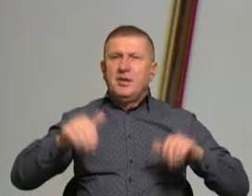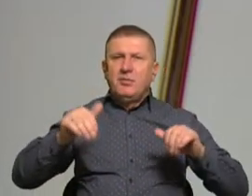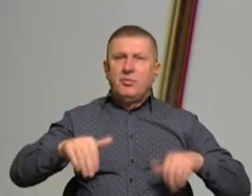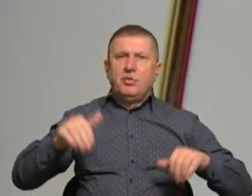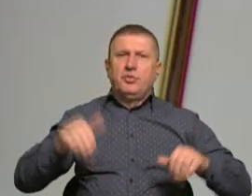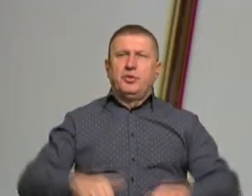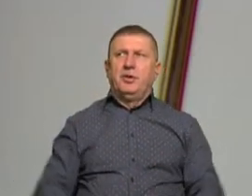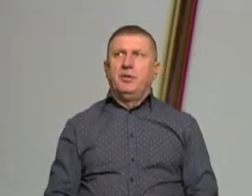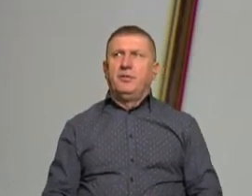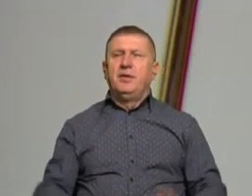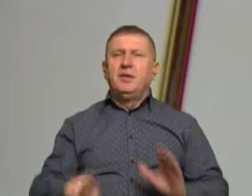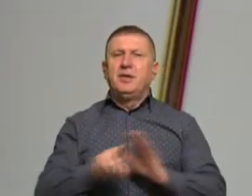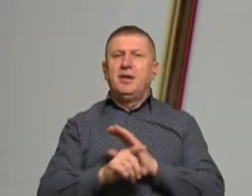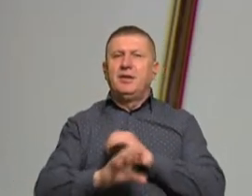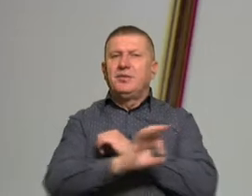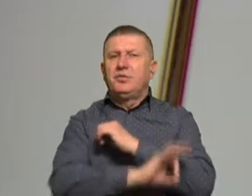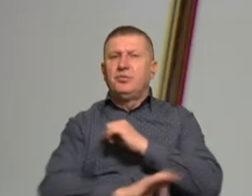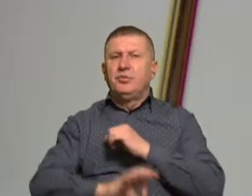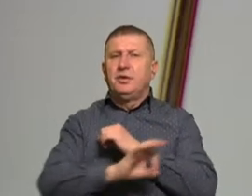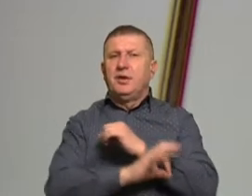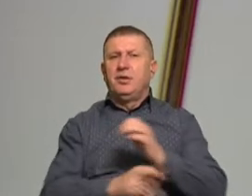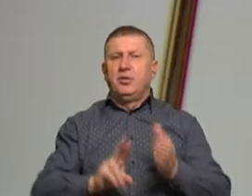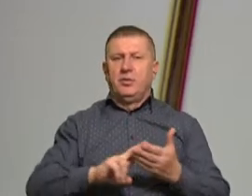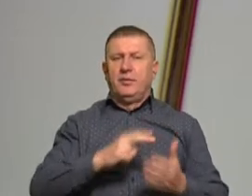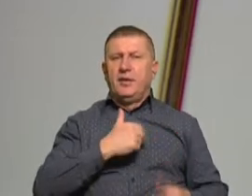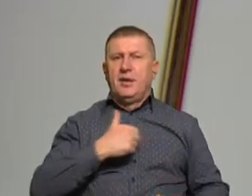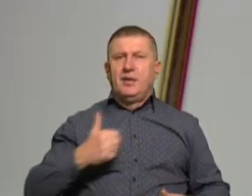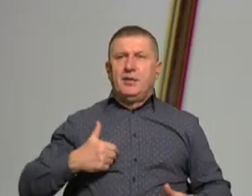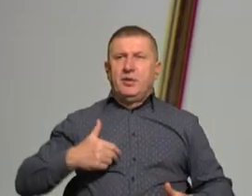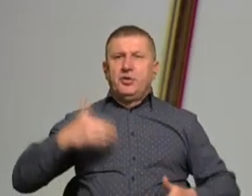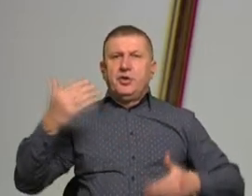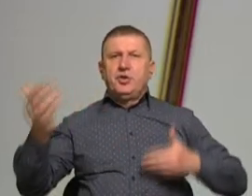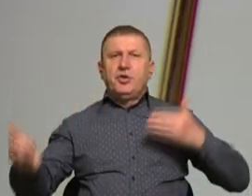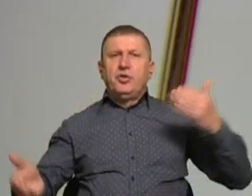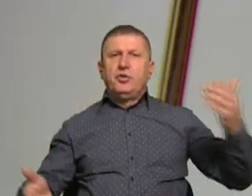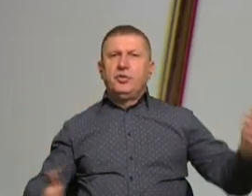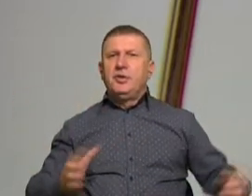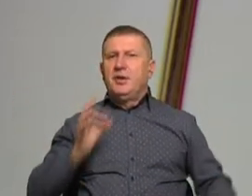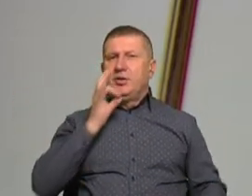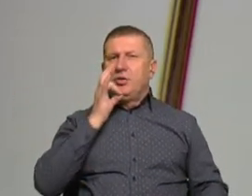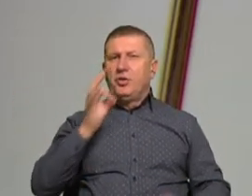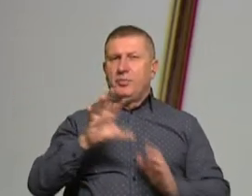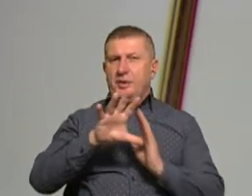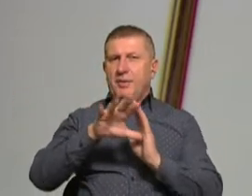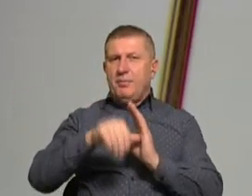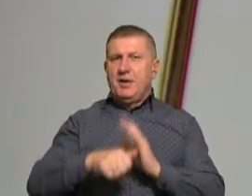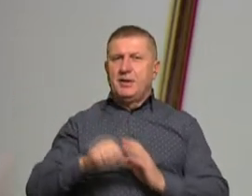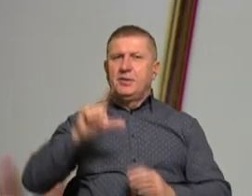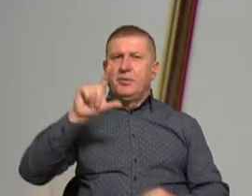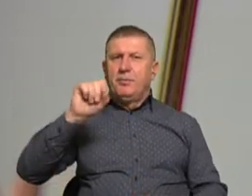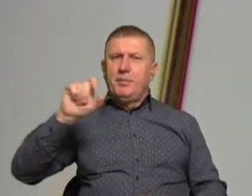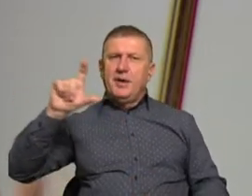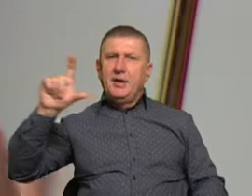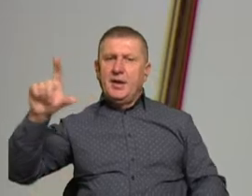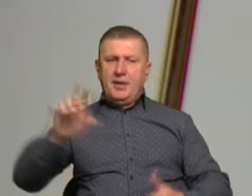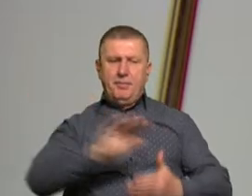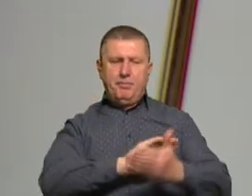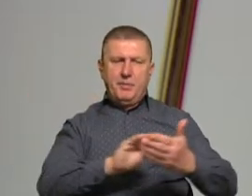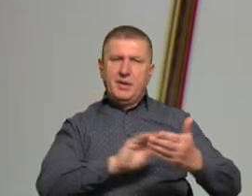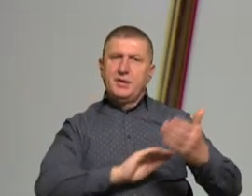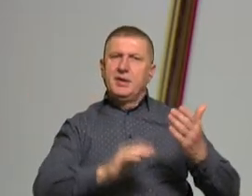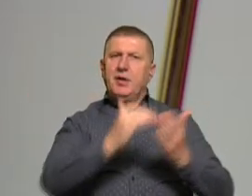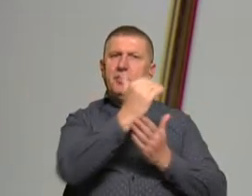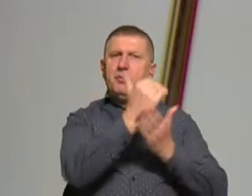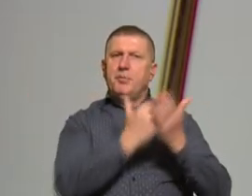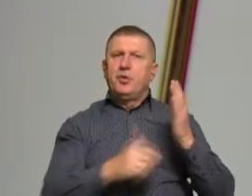tani najem dla studentów. Na naszej stronie dobremiasto.pl młode osoby z naszego komitetu napisały program dla